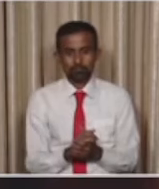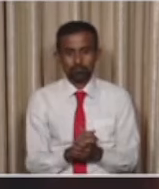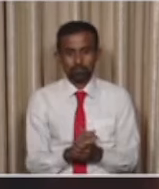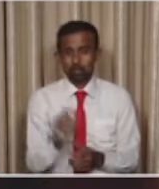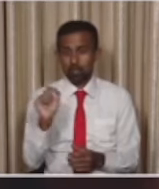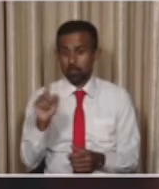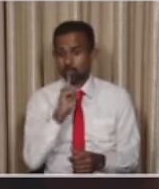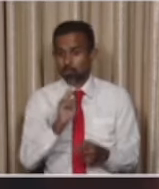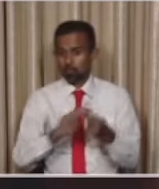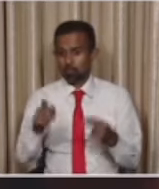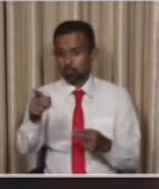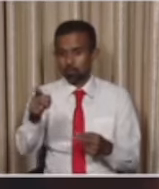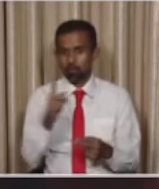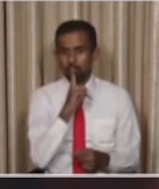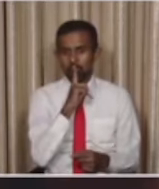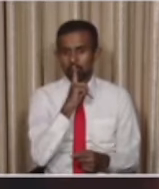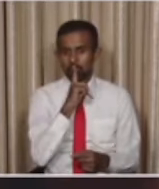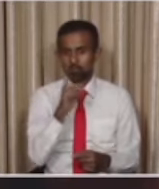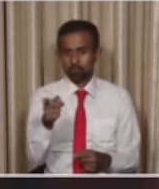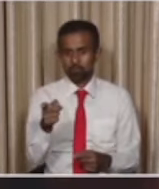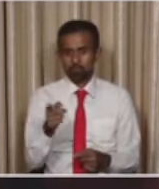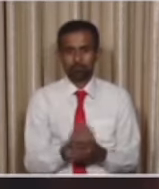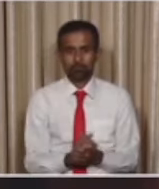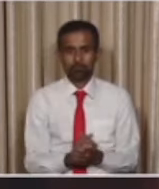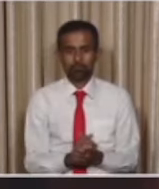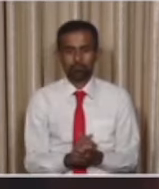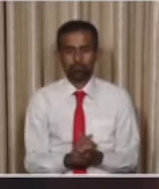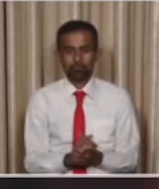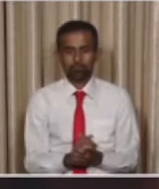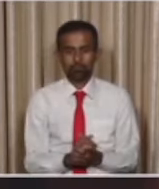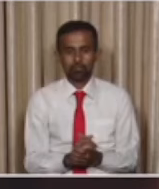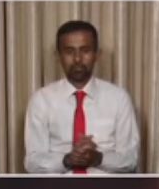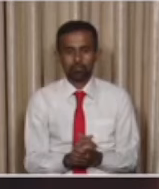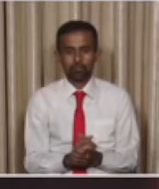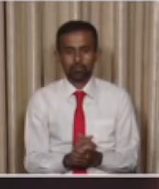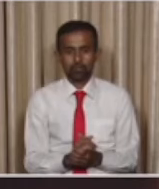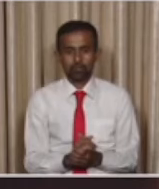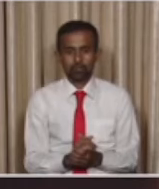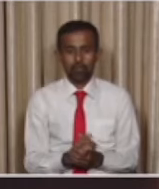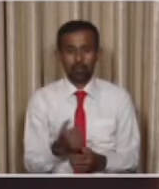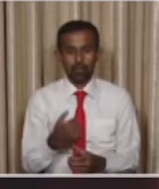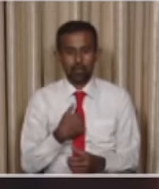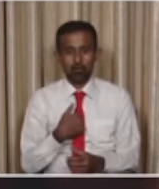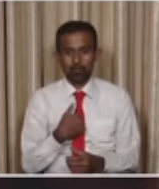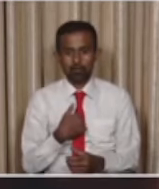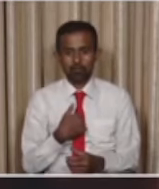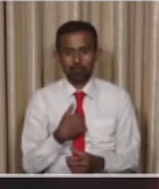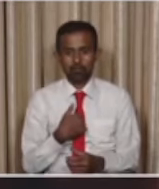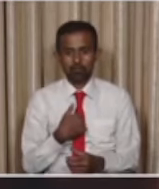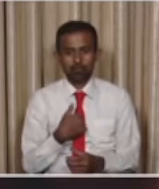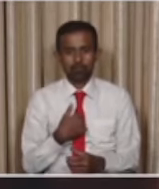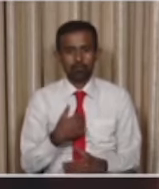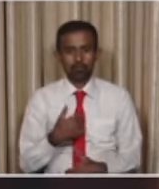නම කිව්වා කියලා කියන්න එපා. ඔබතුමා කඩවාගෙන ඉදෝ මම නම නොකිය ඉන්නවා. ඒ නිසා මේ මම කියන්නේ අපිට